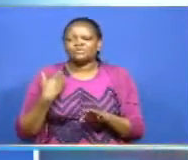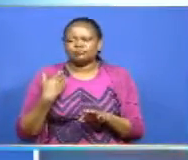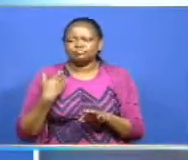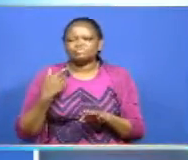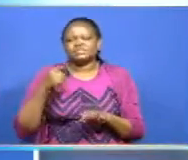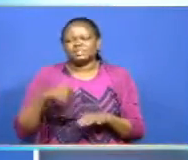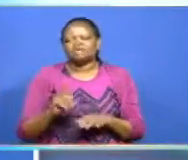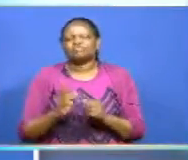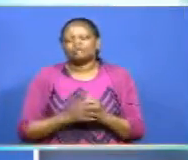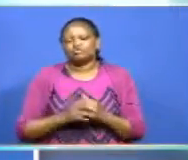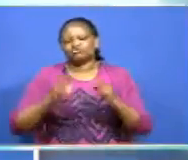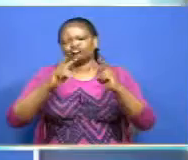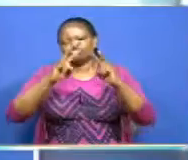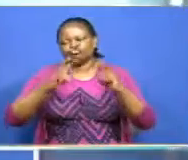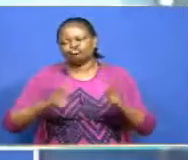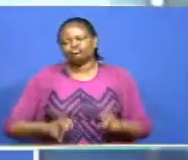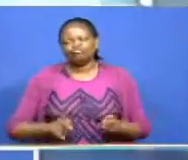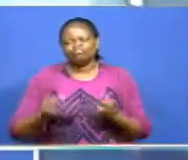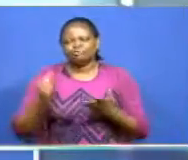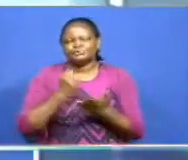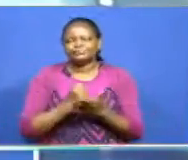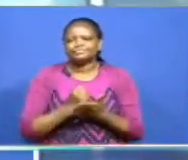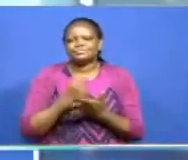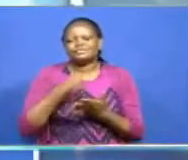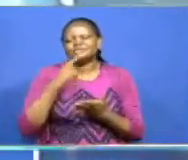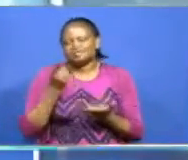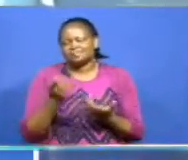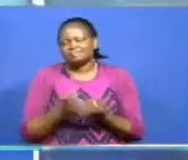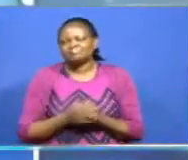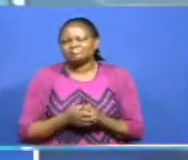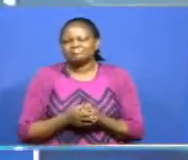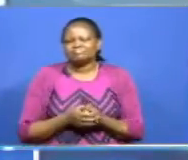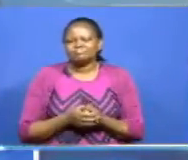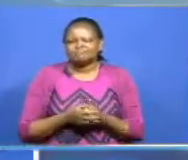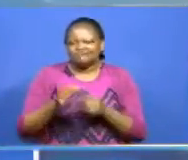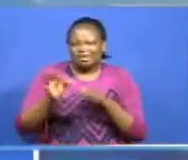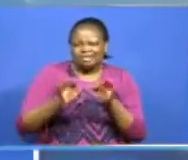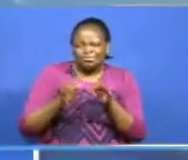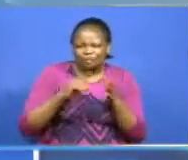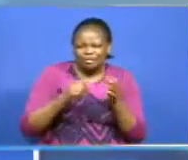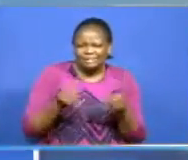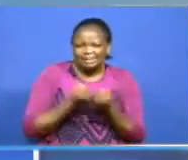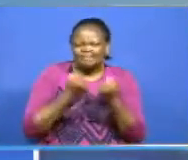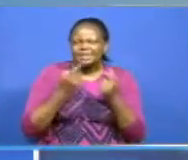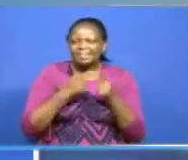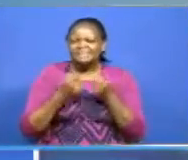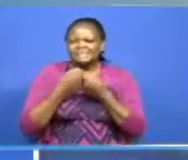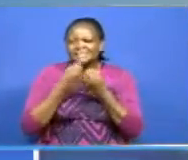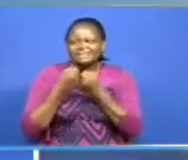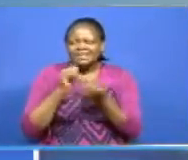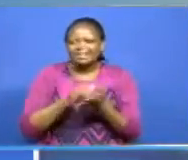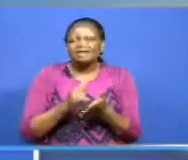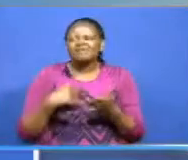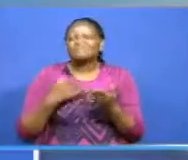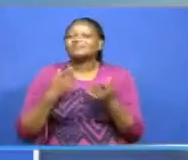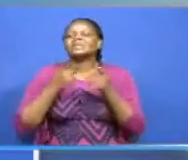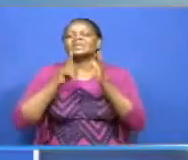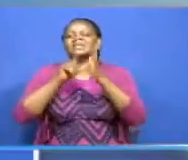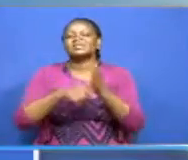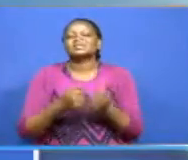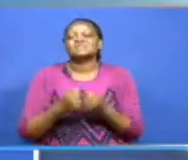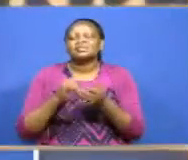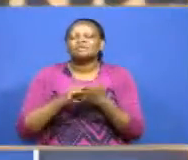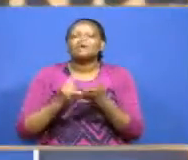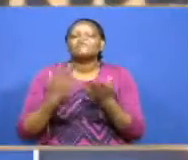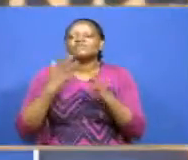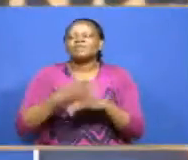Robi anaangazia vizingiti vya kisheria alivyokumbana navyo Kananu na ambavyo anakumbana navyo baada ya kuapishwa kama naibu gavana wa kaunti ya